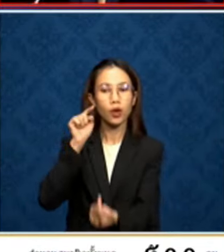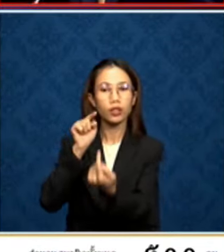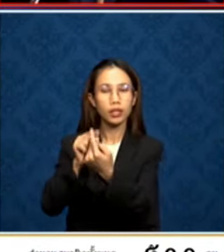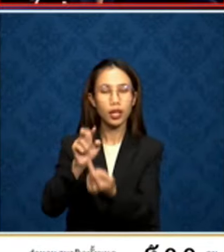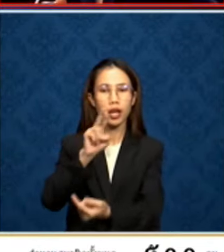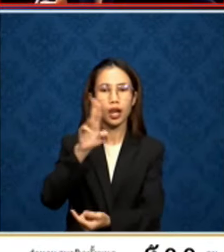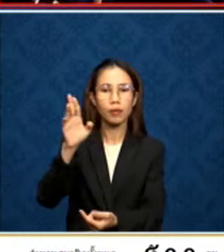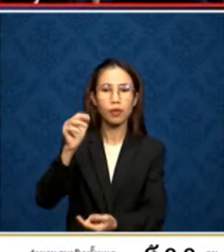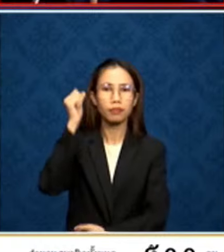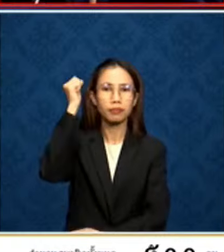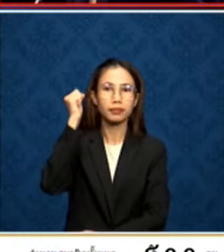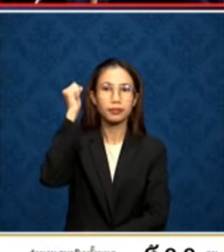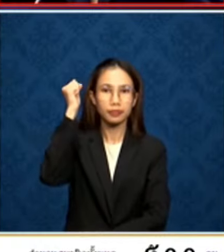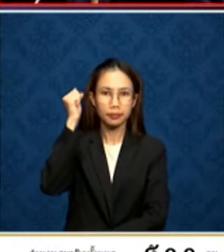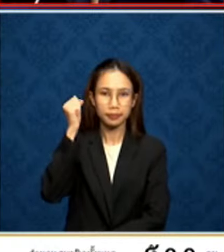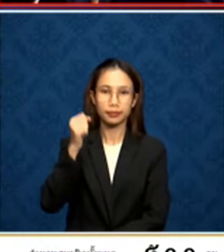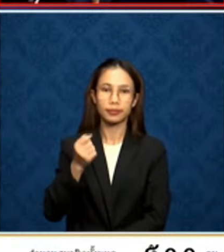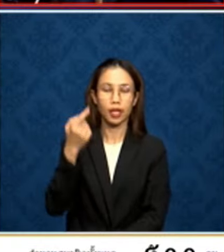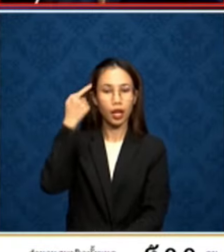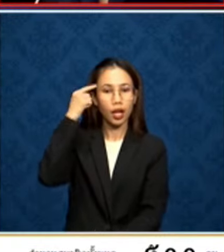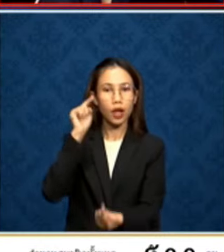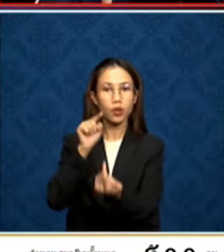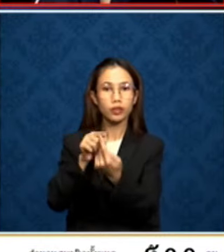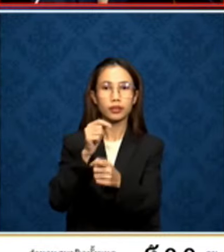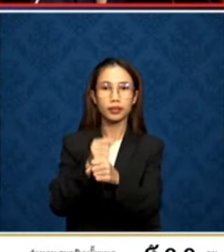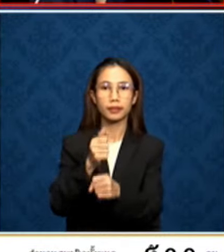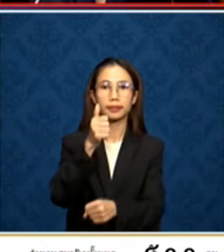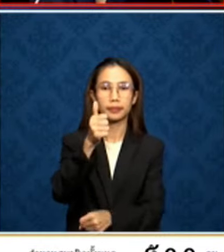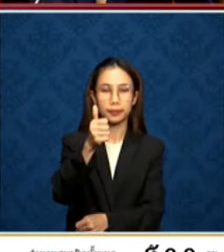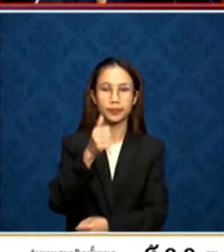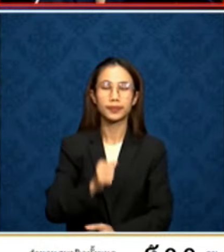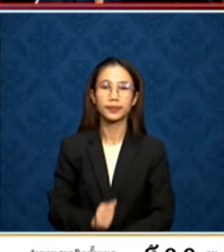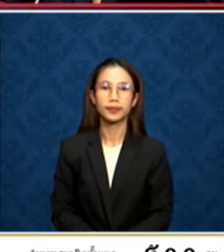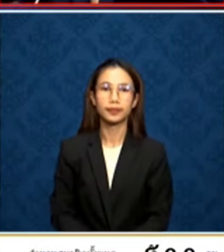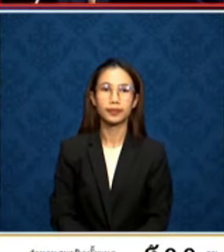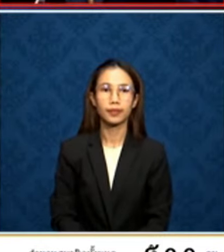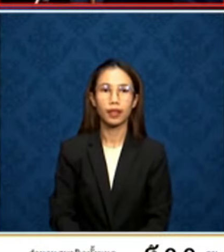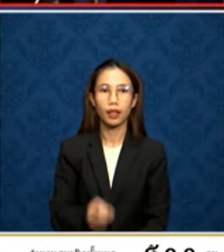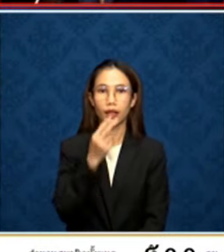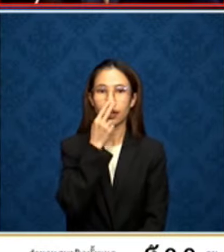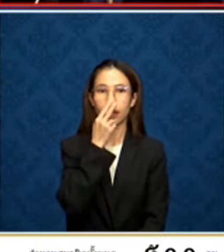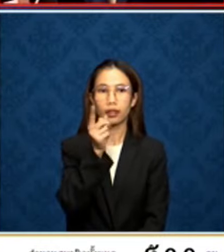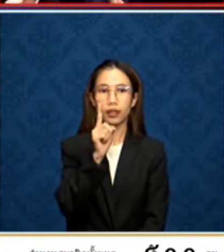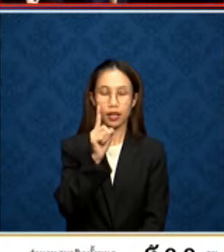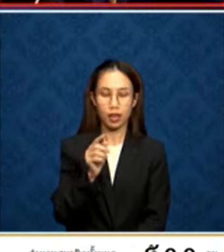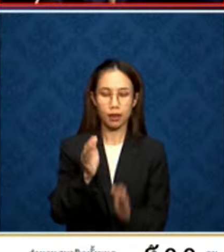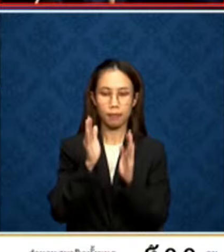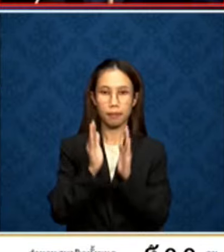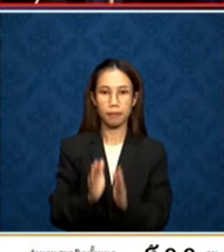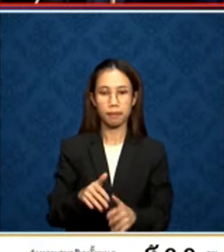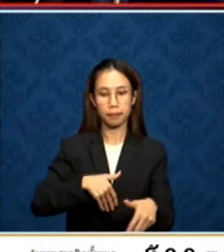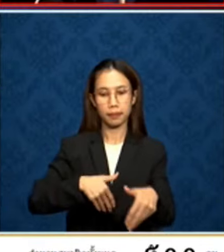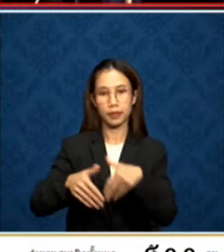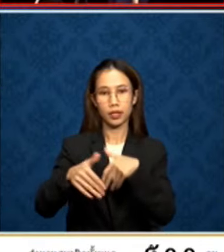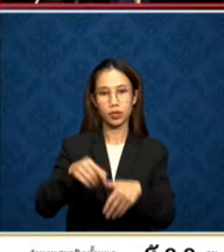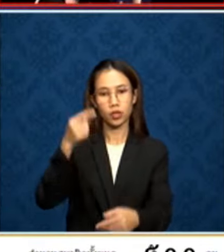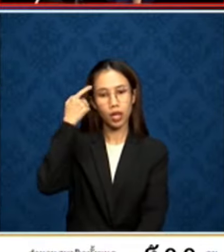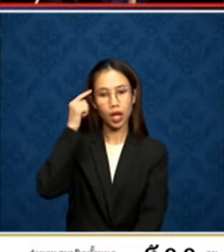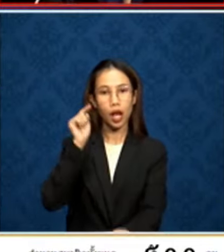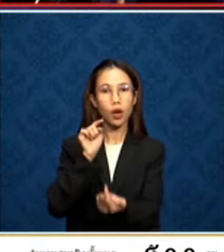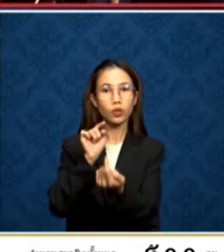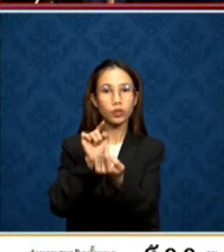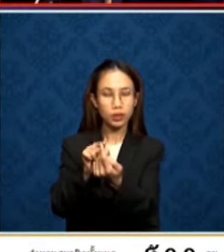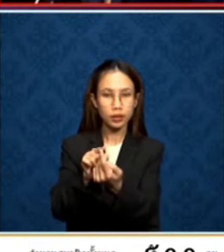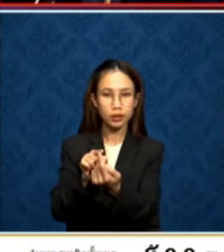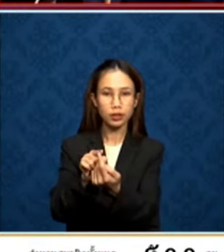สาธารณะได้มากที่สุดดิฉันมีความเห็นว่าการที่จะทำให้ประชาชนได้เข้าถึงระบบขนส่งมวลชนเหล่า